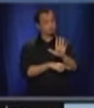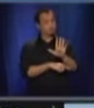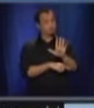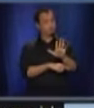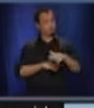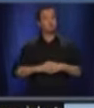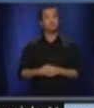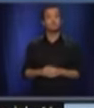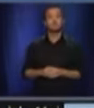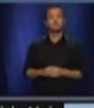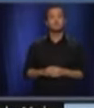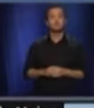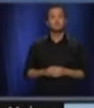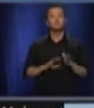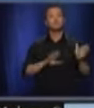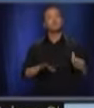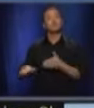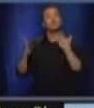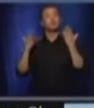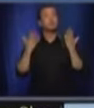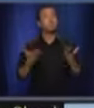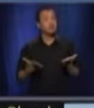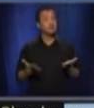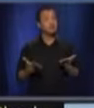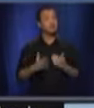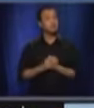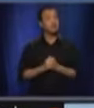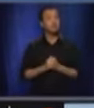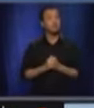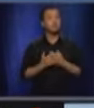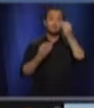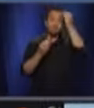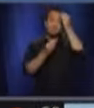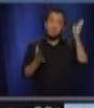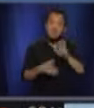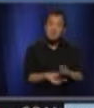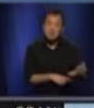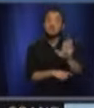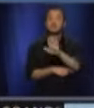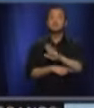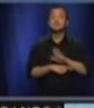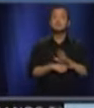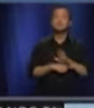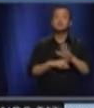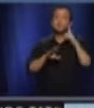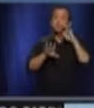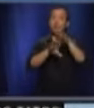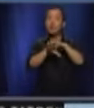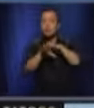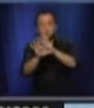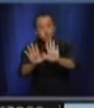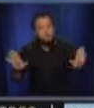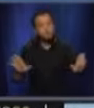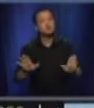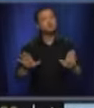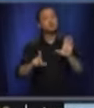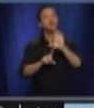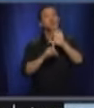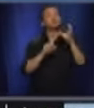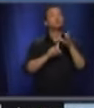Maintenant, je veux rassurer aussi, parce que notre industrie de la culture, une des raisons pour laquelle on avait été